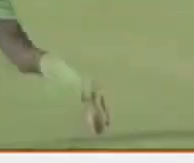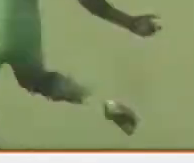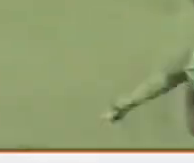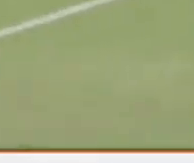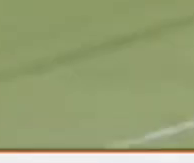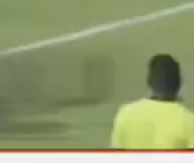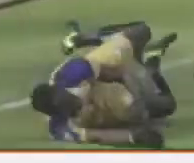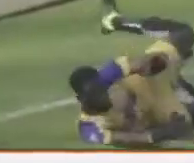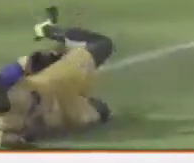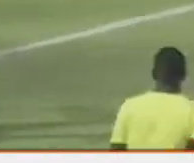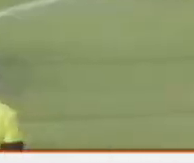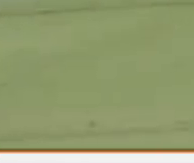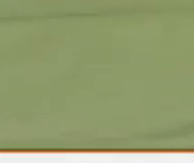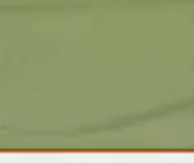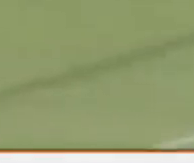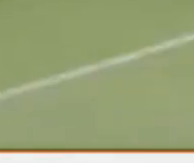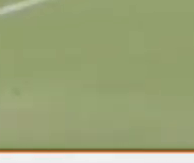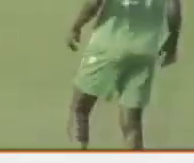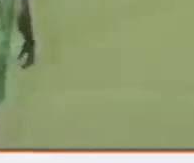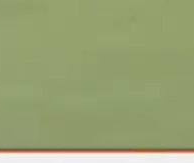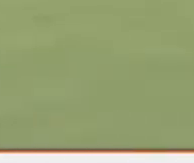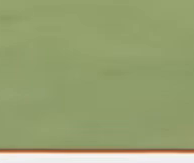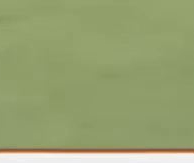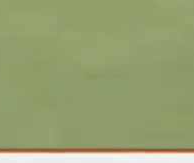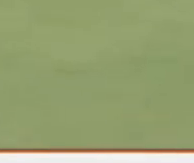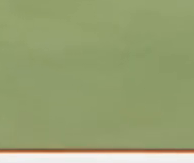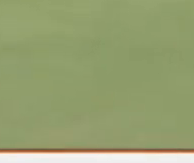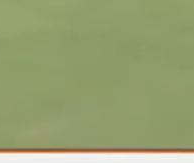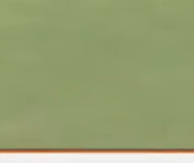Hello, Sydney Wahongo!